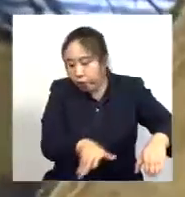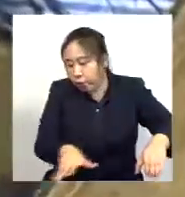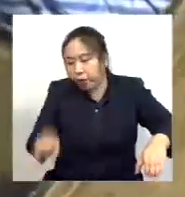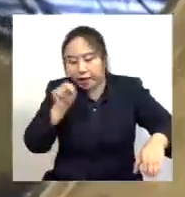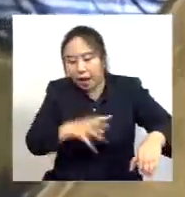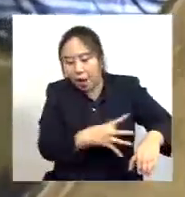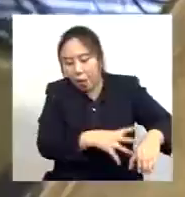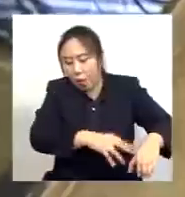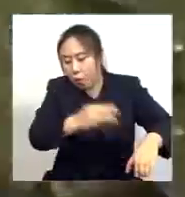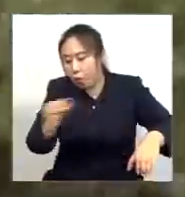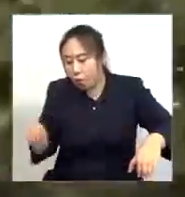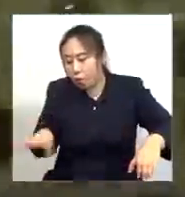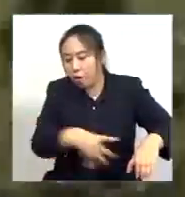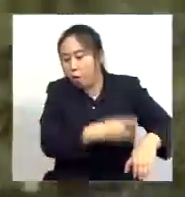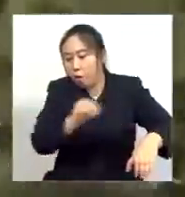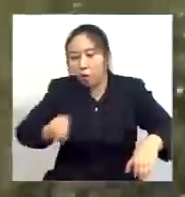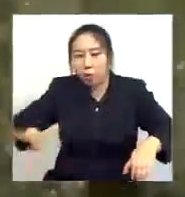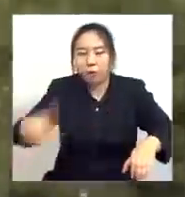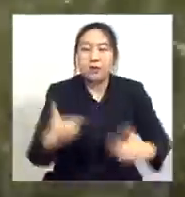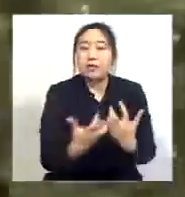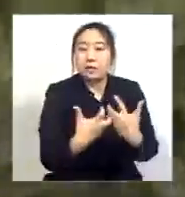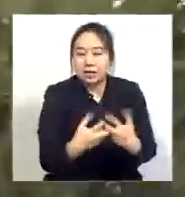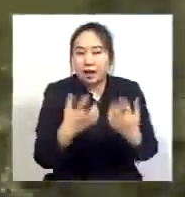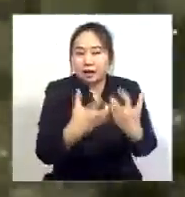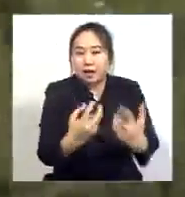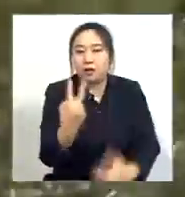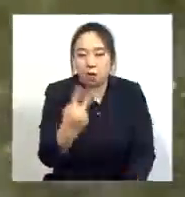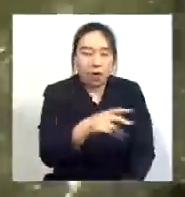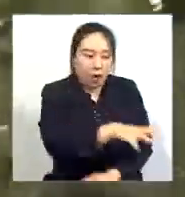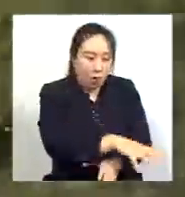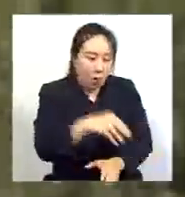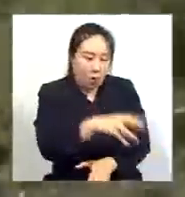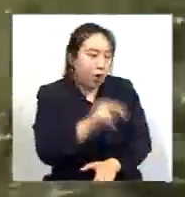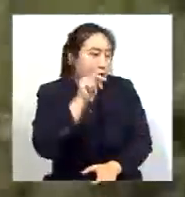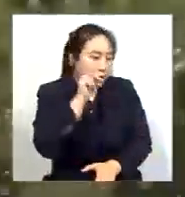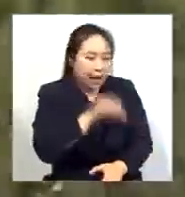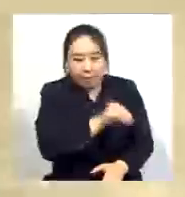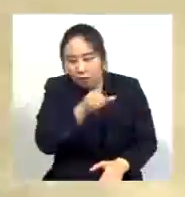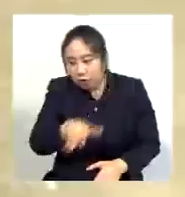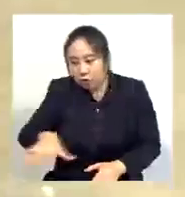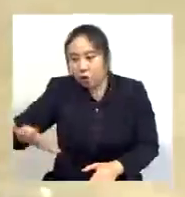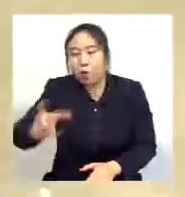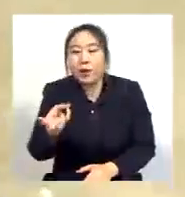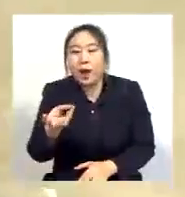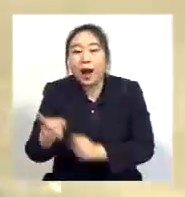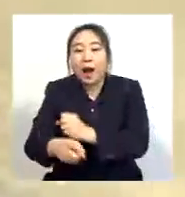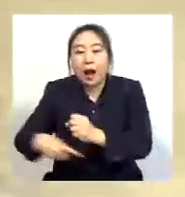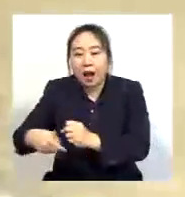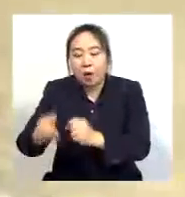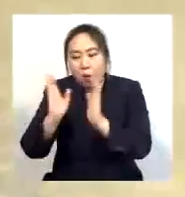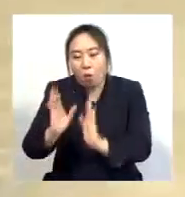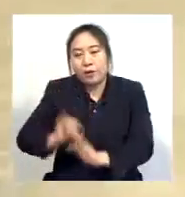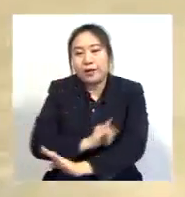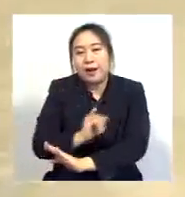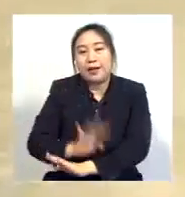ะที่ชาวบ้านก็ใช้เครื่องสูบน้ำอีก2เครื่องเนี่ยมาช่วยเร่งสูบเพื่อจะดึงน้ำทั้งหมดนี้เนี่ยนะคะส่งเข้าไปนาข้าวของเกษตรกรกว่า 4,000 ไร่